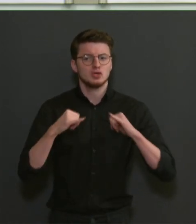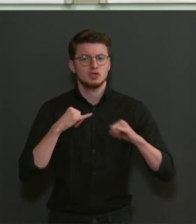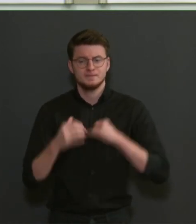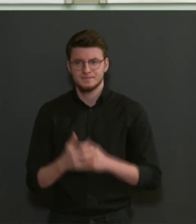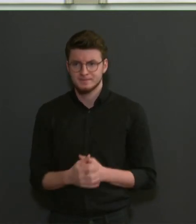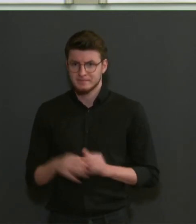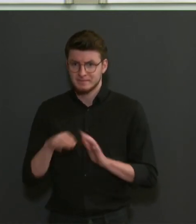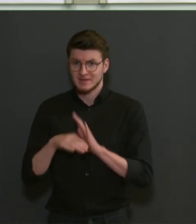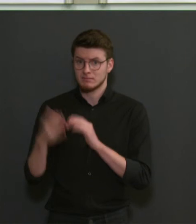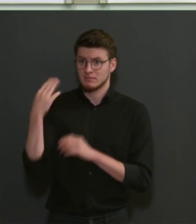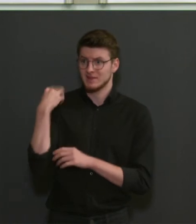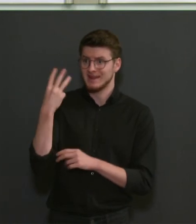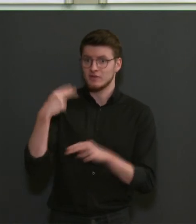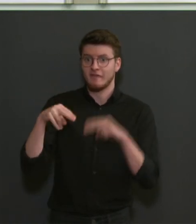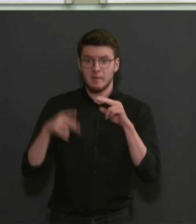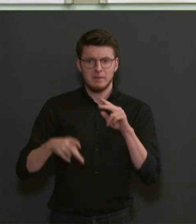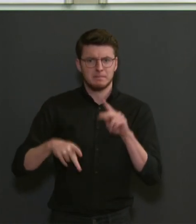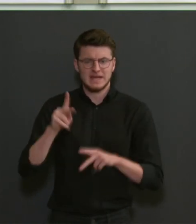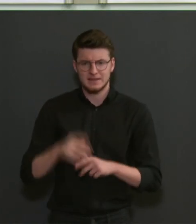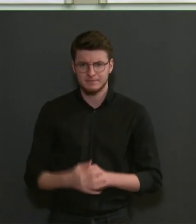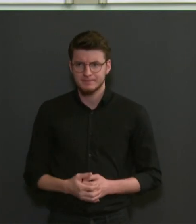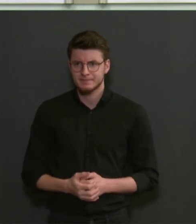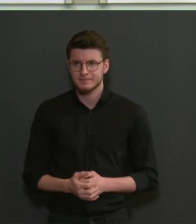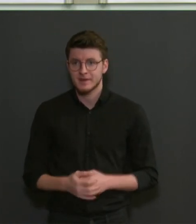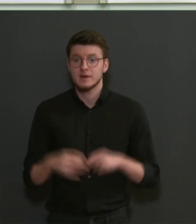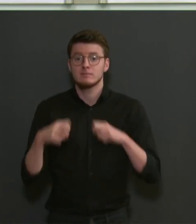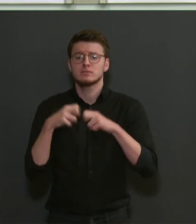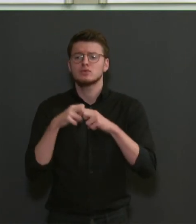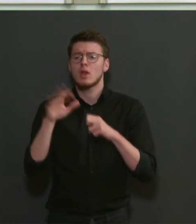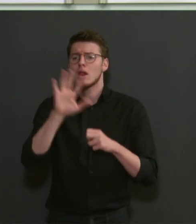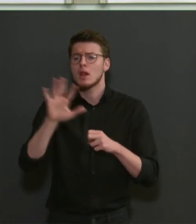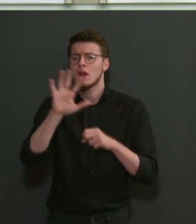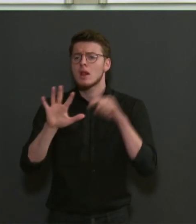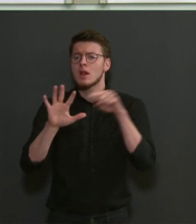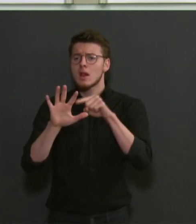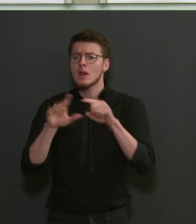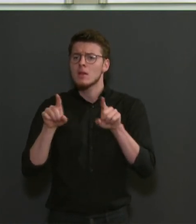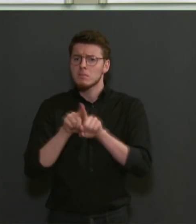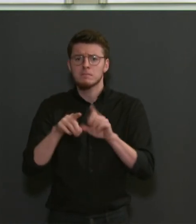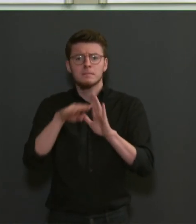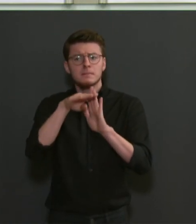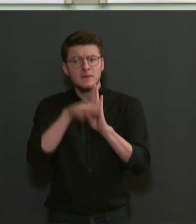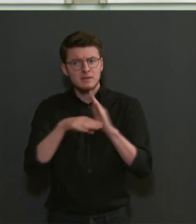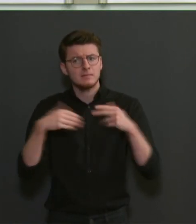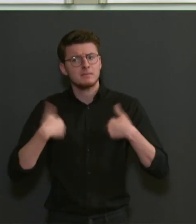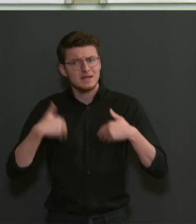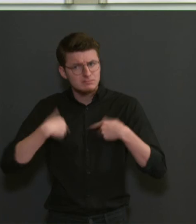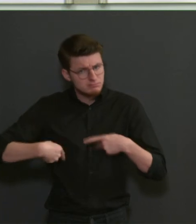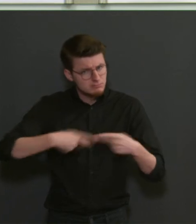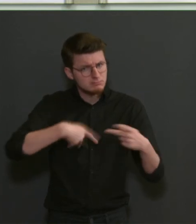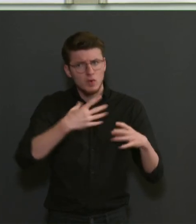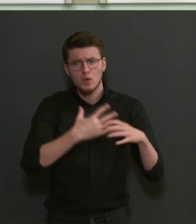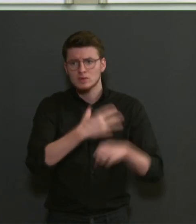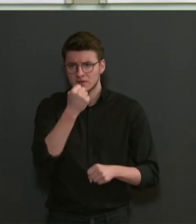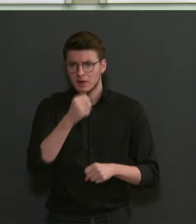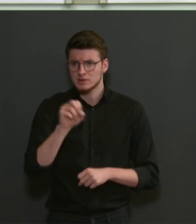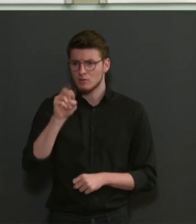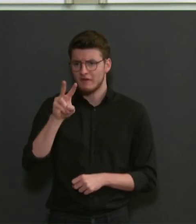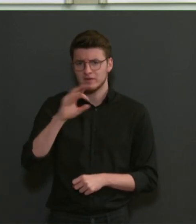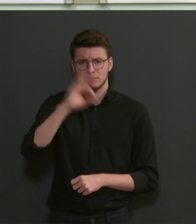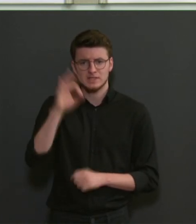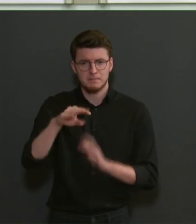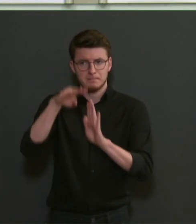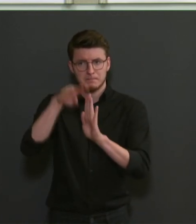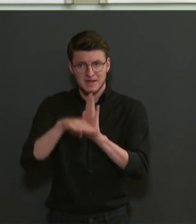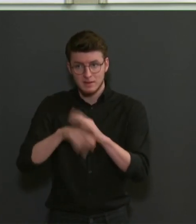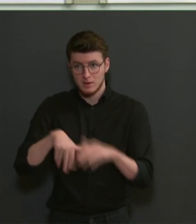In het Brussels hoofdstedelijk gewest zien we een daling van het aantal nieuwe opnames met 12%, terwijl er in Wallonië